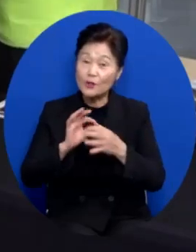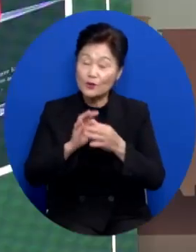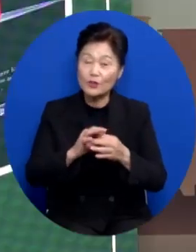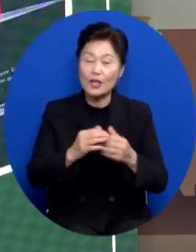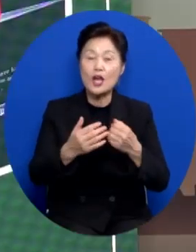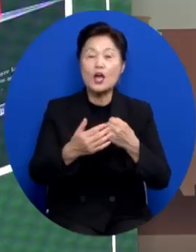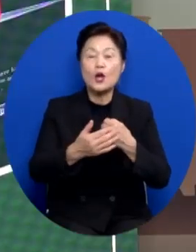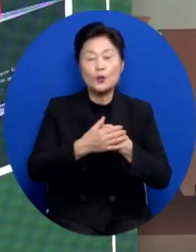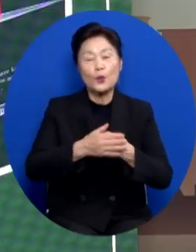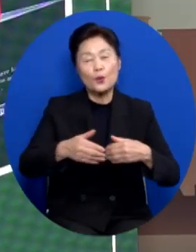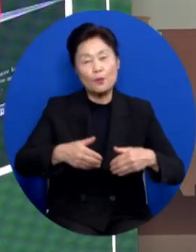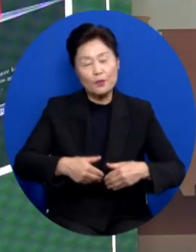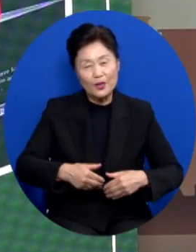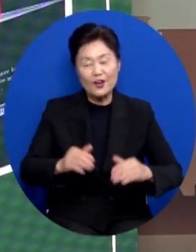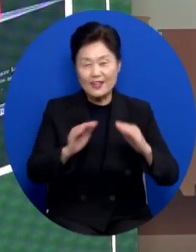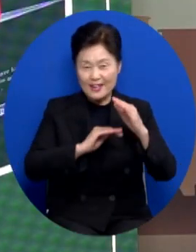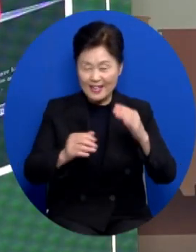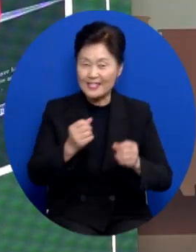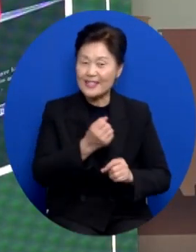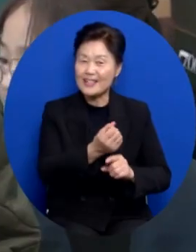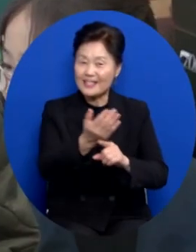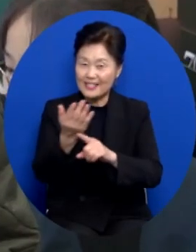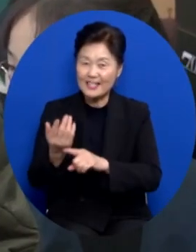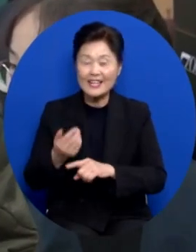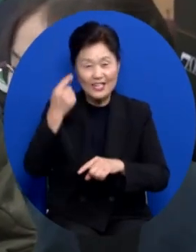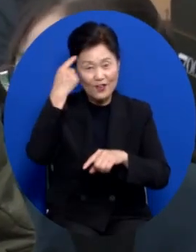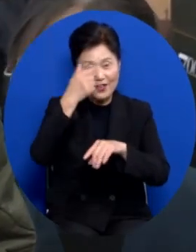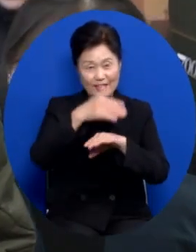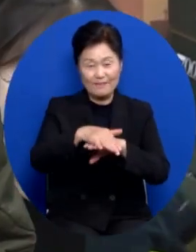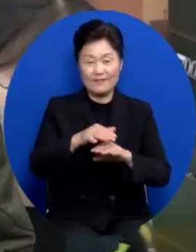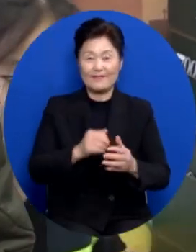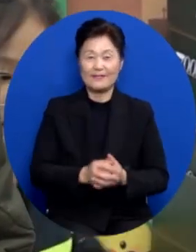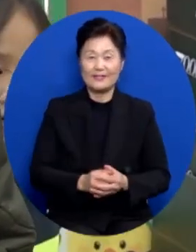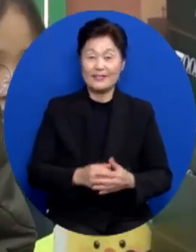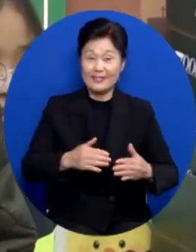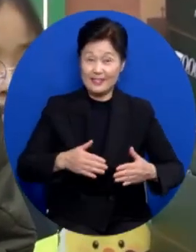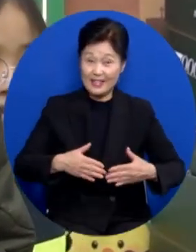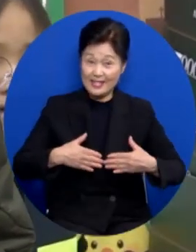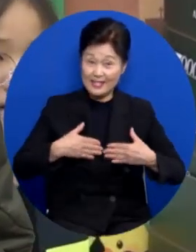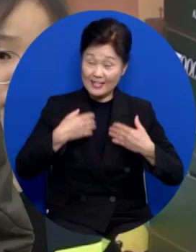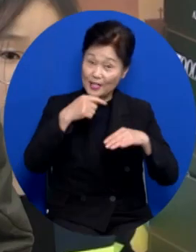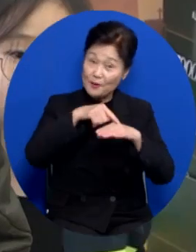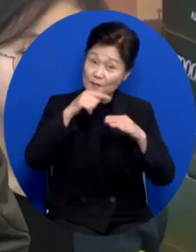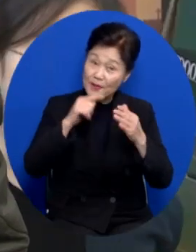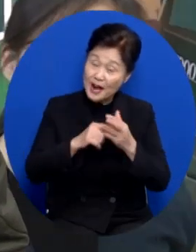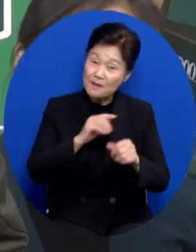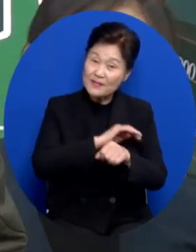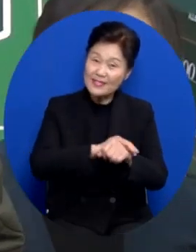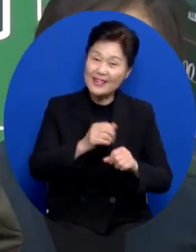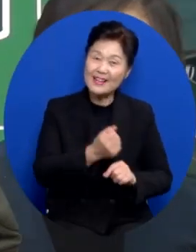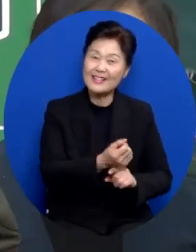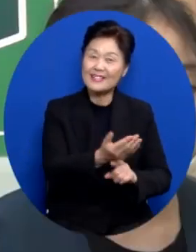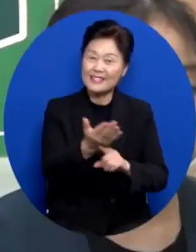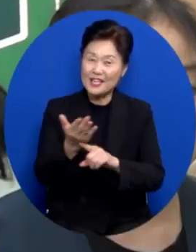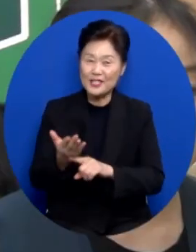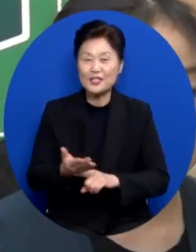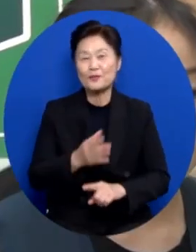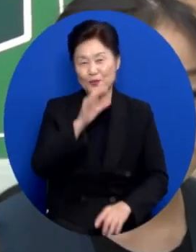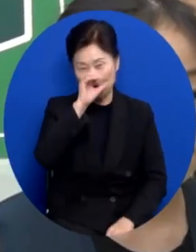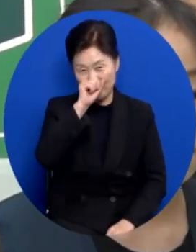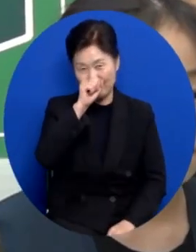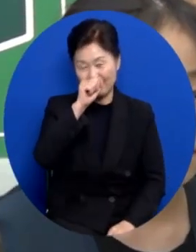이웃들에게 전달될 예정입니다. 우리 따뜻한 마음을 좀 잘 전달됐으면 좋겠어요.